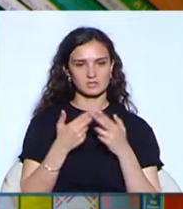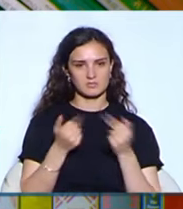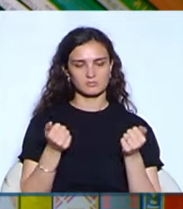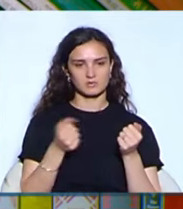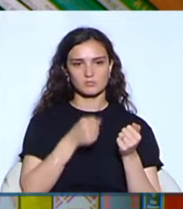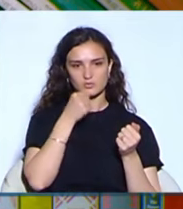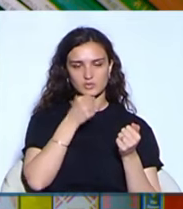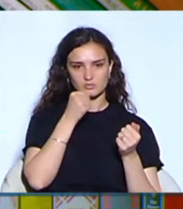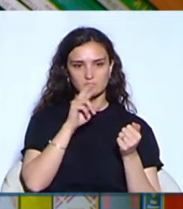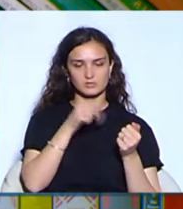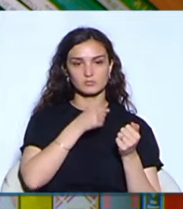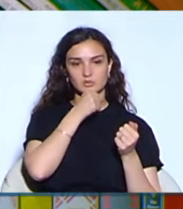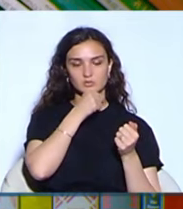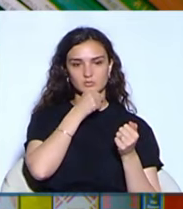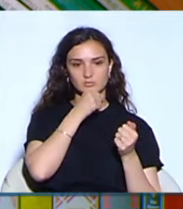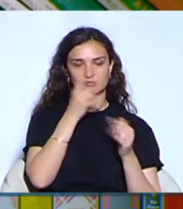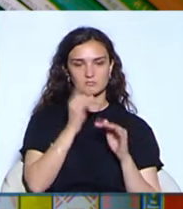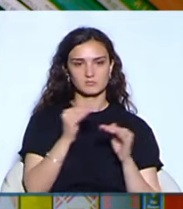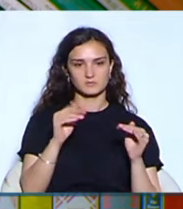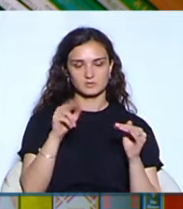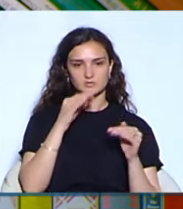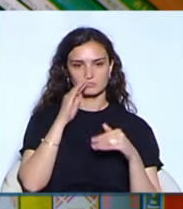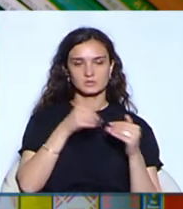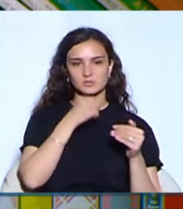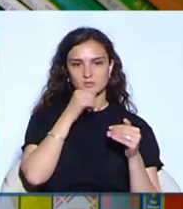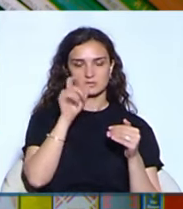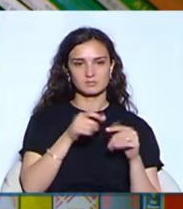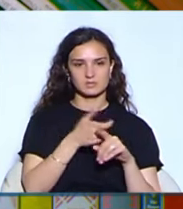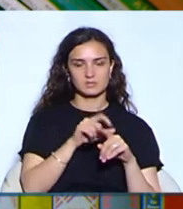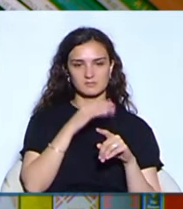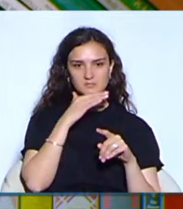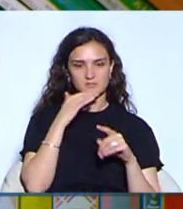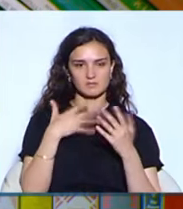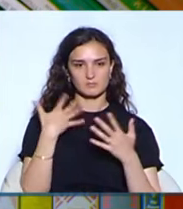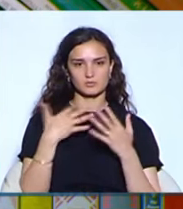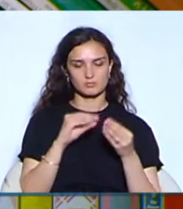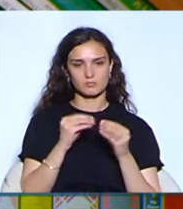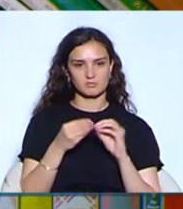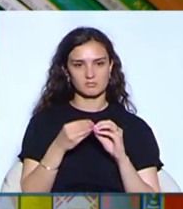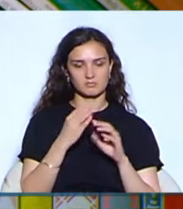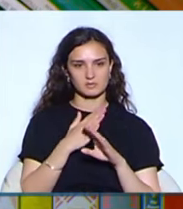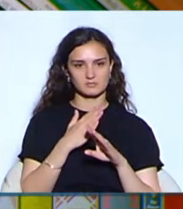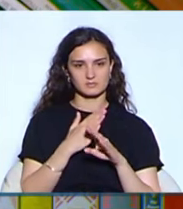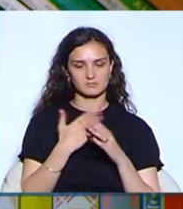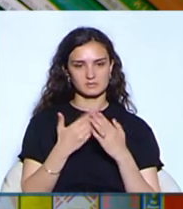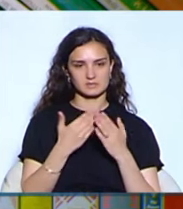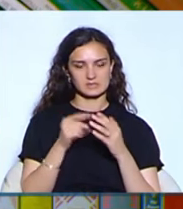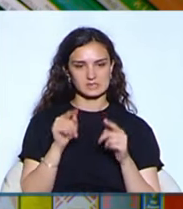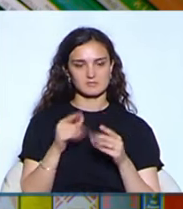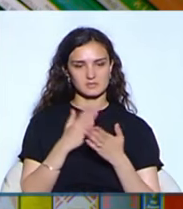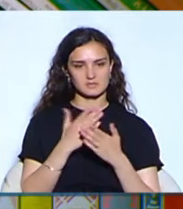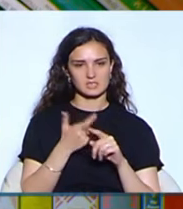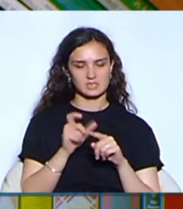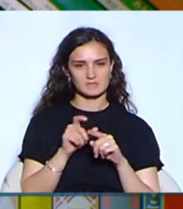უნდა, მოზარდობაში და მოზრდილობაში ბავშვს და შემდეგ დასულ ადამიანს ძალიან ბევრი ემოციური პრობლემები ექმნება, ვთქვათ. ის მას